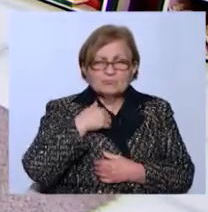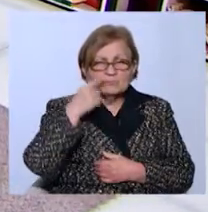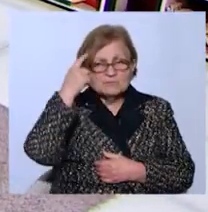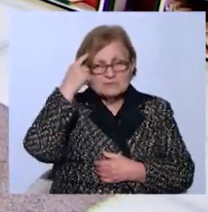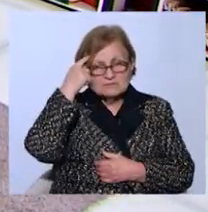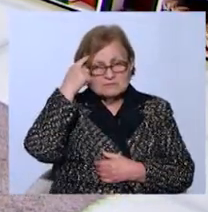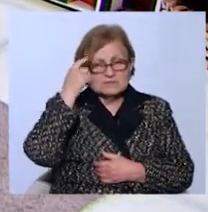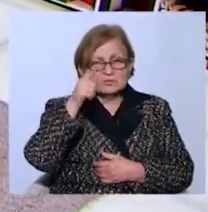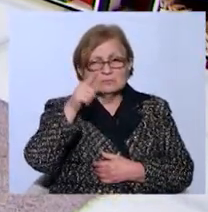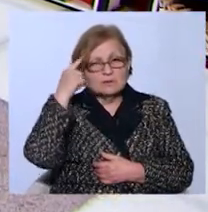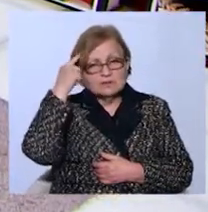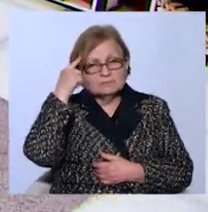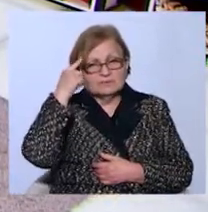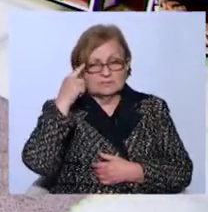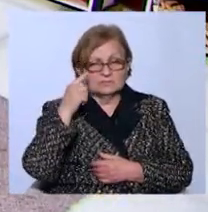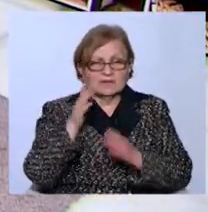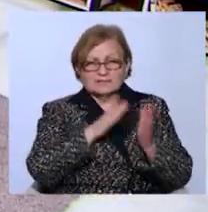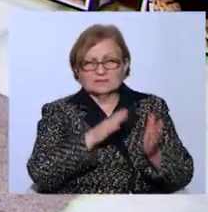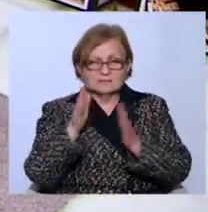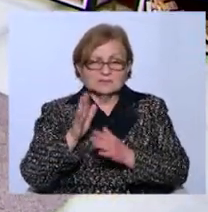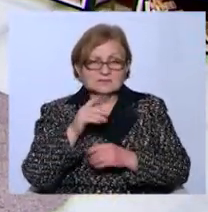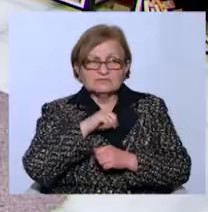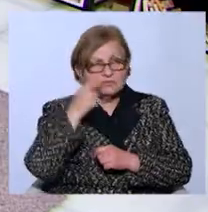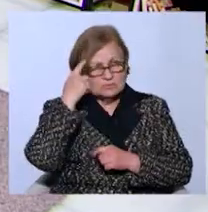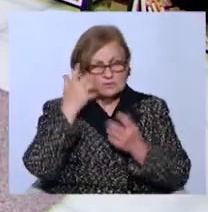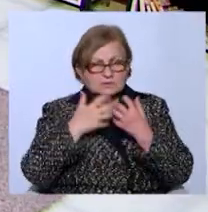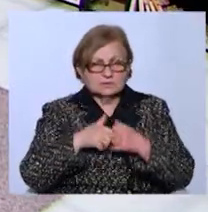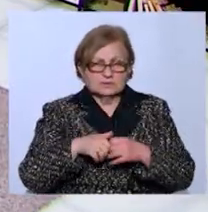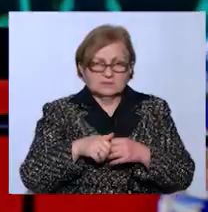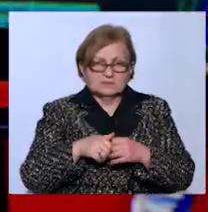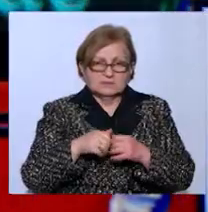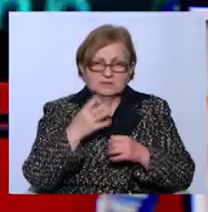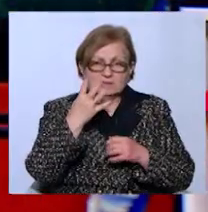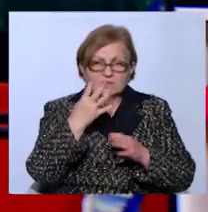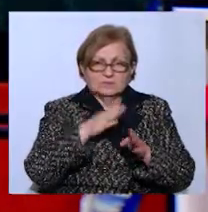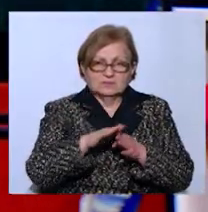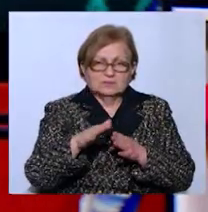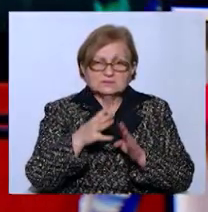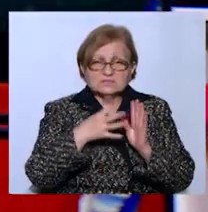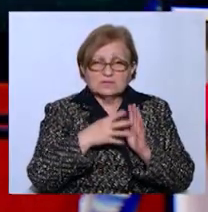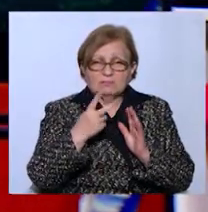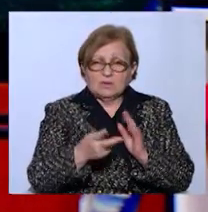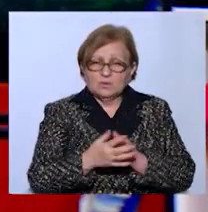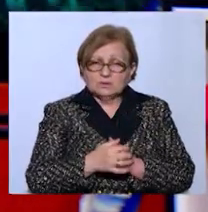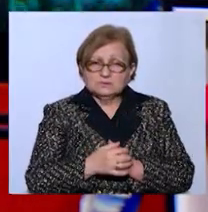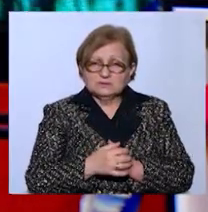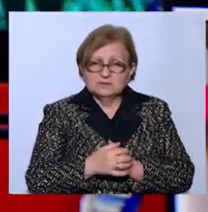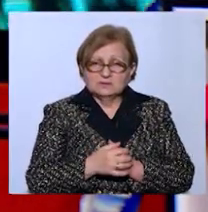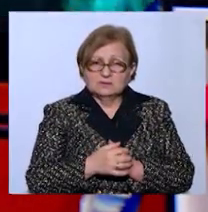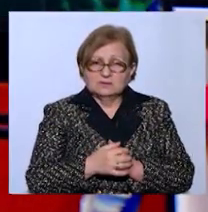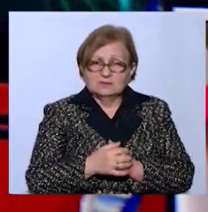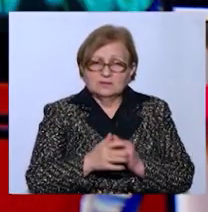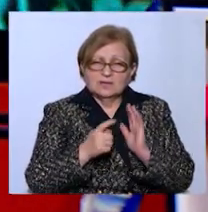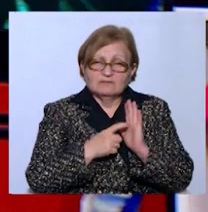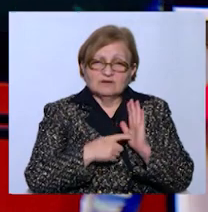წამომყვეთ რა და არა გადავიტანე გადმოვიტანე ეს. აზრით მინდა წამომყვეთ. 4/1, 9/2. აი